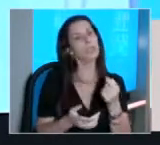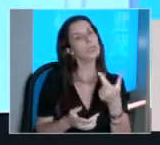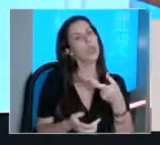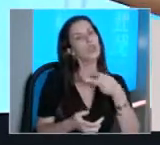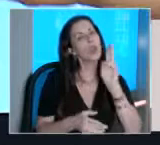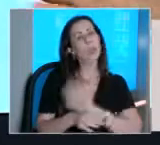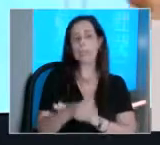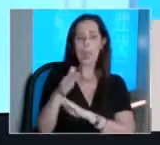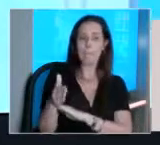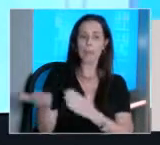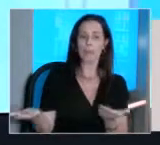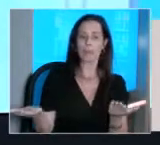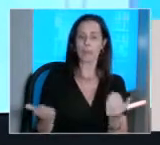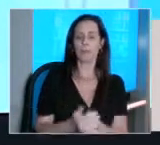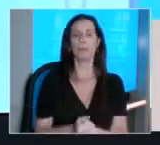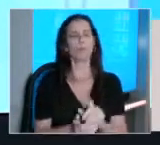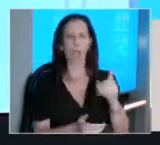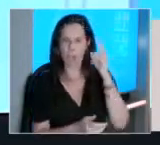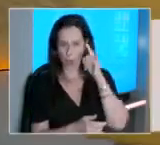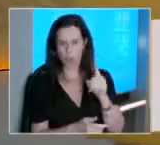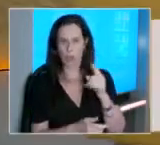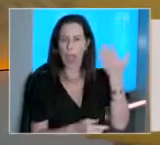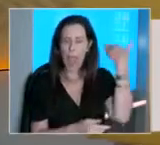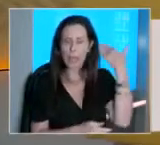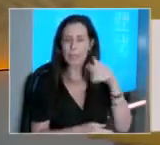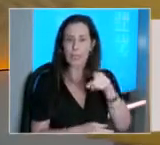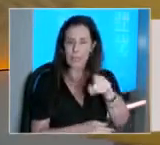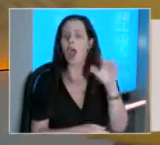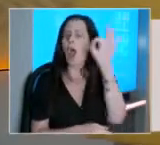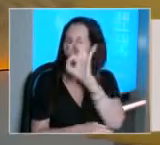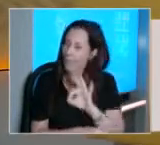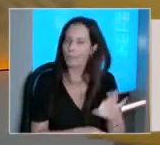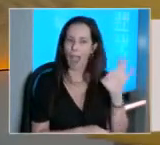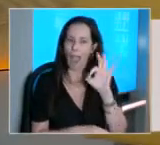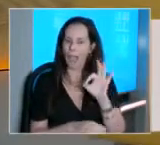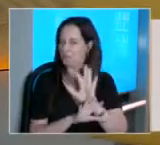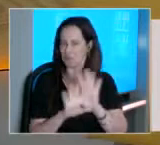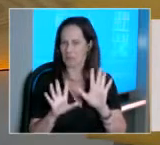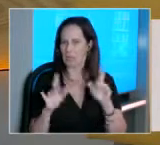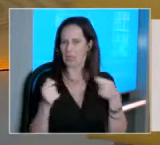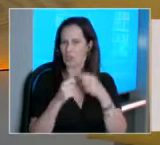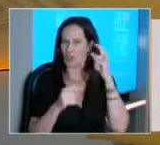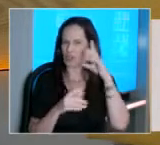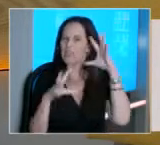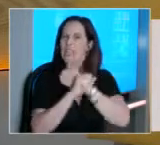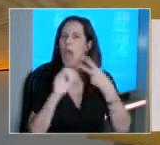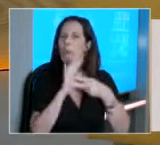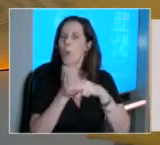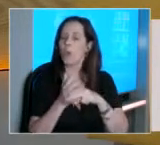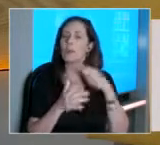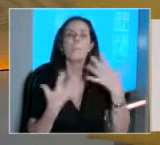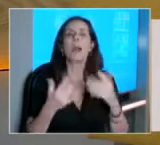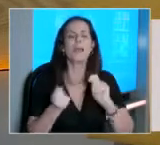יותר את הצד הימני במפה הפוליטית. אני חושבת שבימים ההם נעמי עדיין הייתה נטולת תפיסה פוליטית. התפיסה הפוליטית שלה